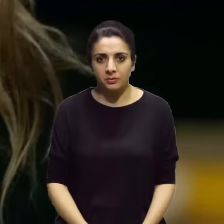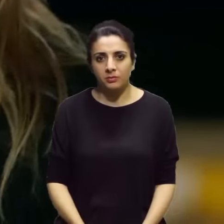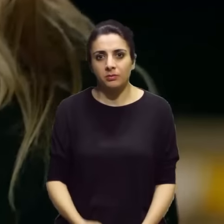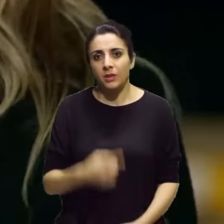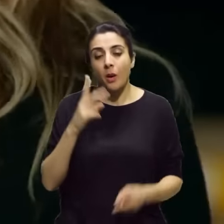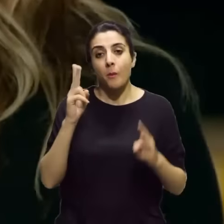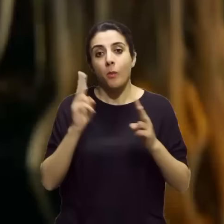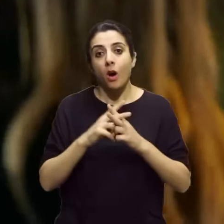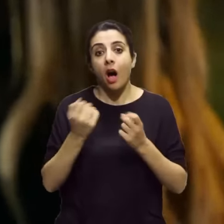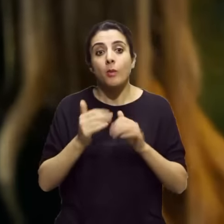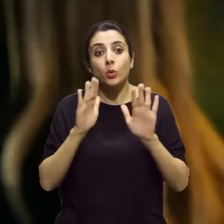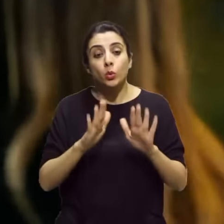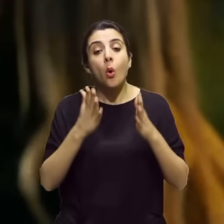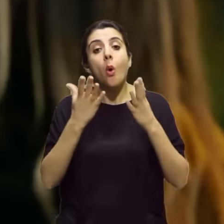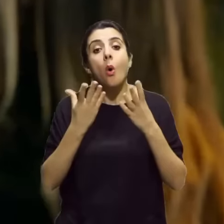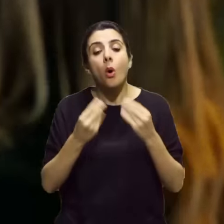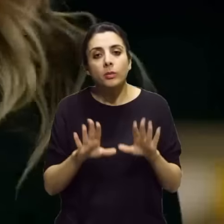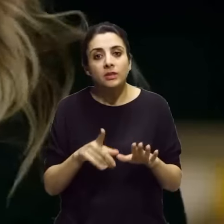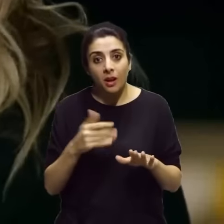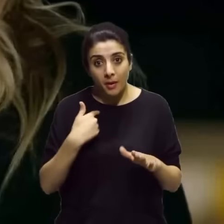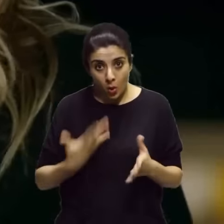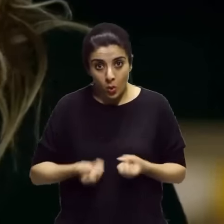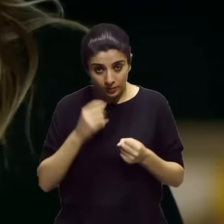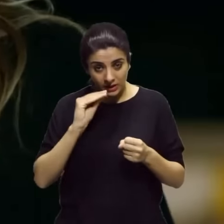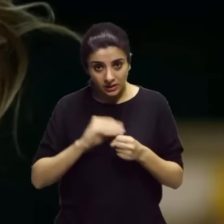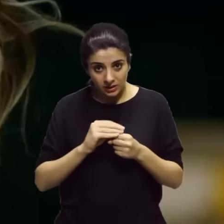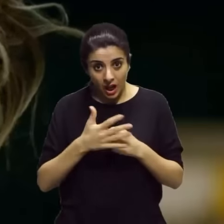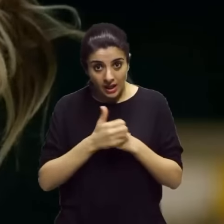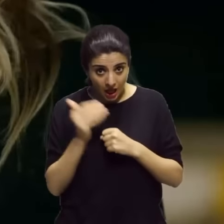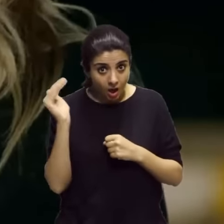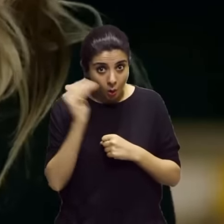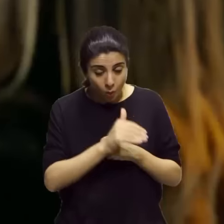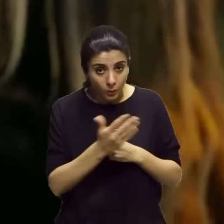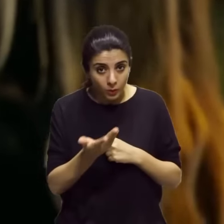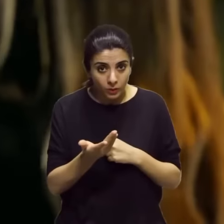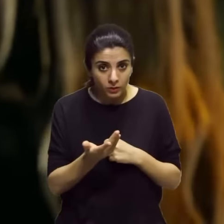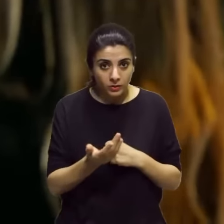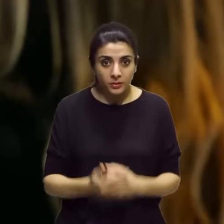Eğer polisler arabayı durdurmasaydı, sen beni kurtarmak için Antalya'ya gelecek miydin?